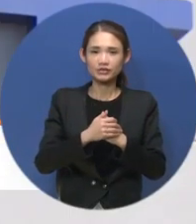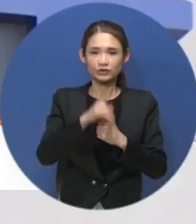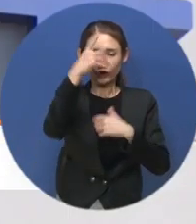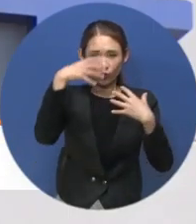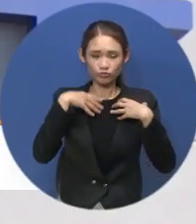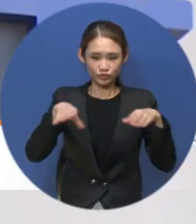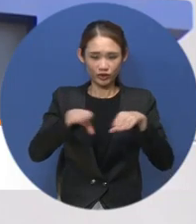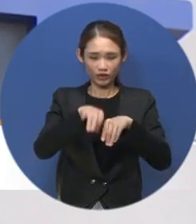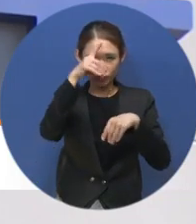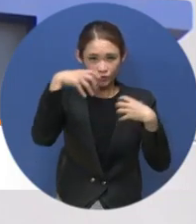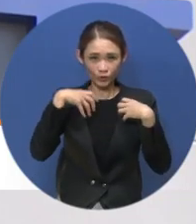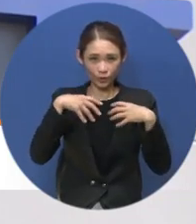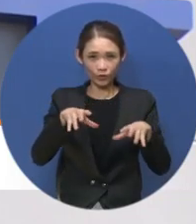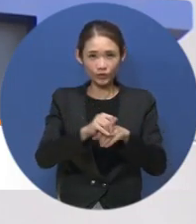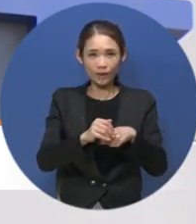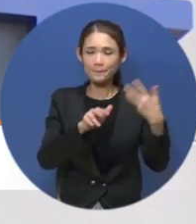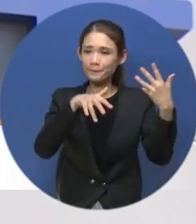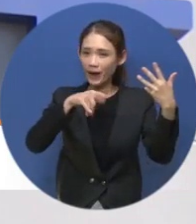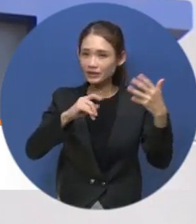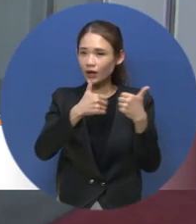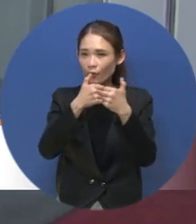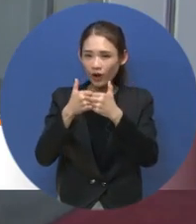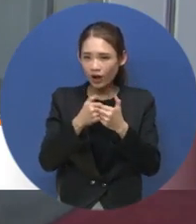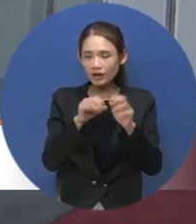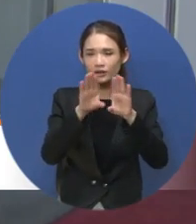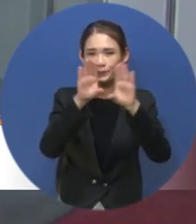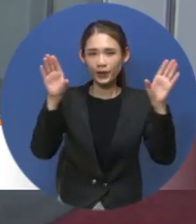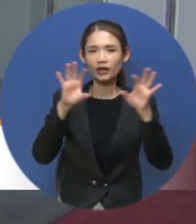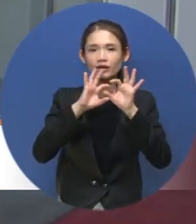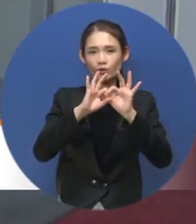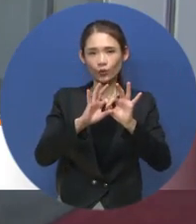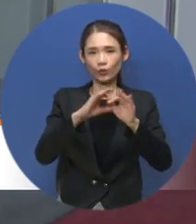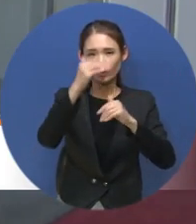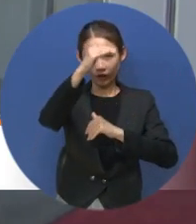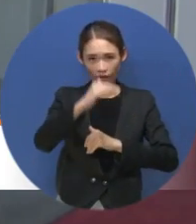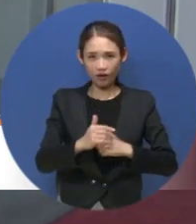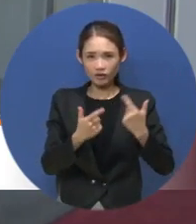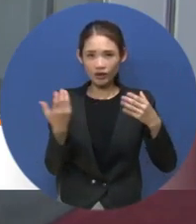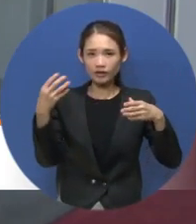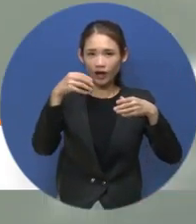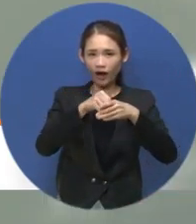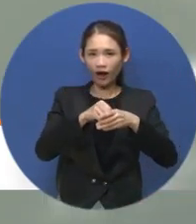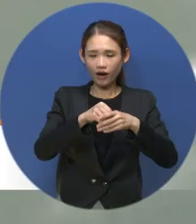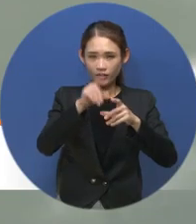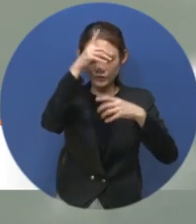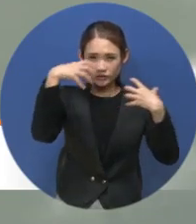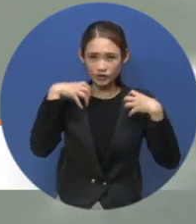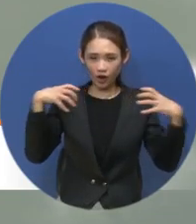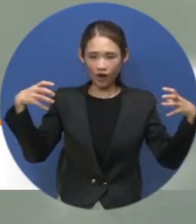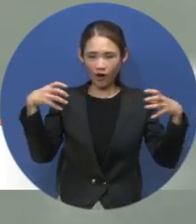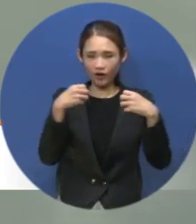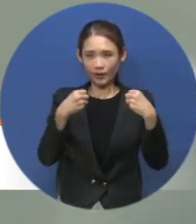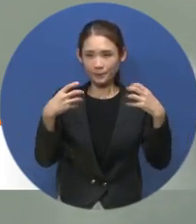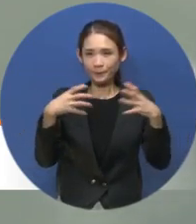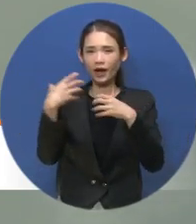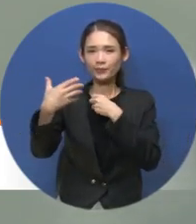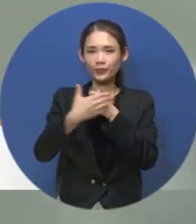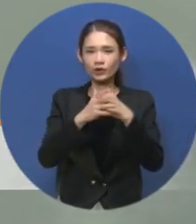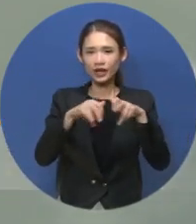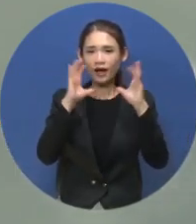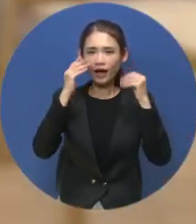세종청사에서 제8차 사회관계 장관회의를 개최하고 이 같은 내용을 담은 범부처 합동